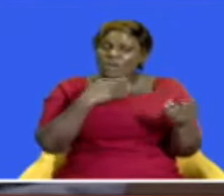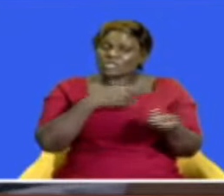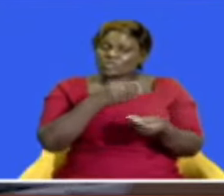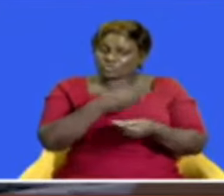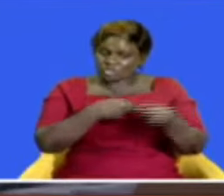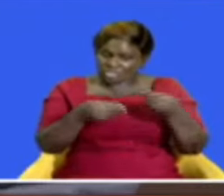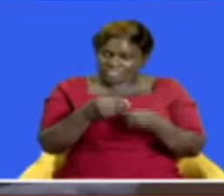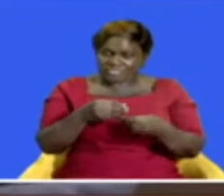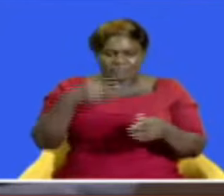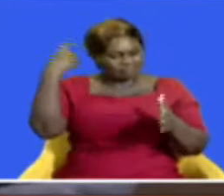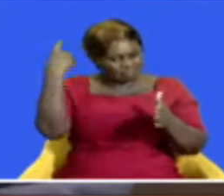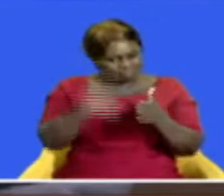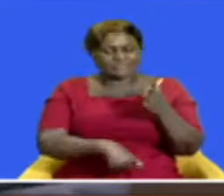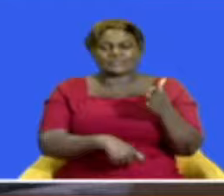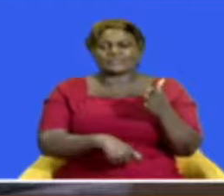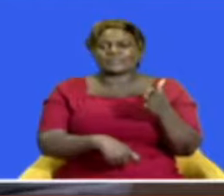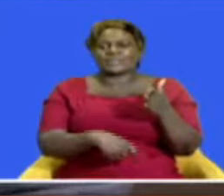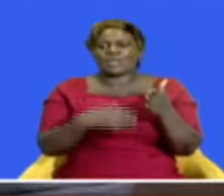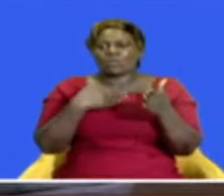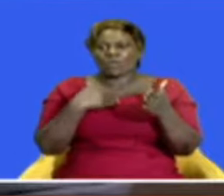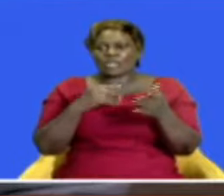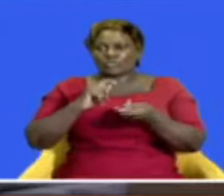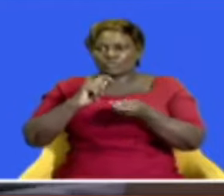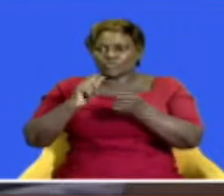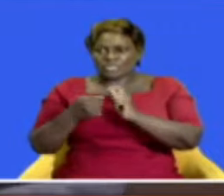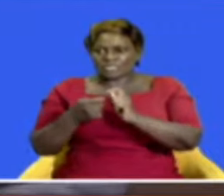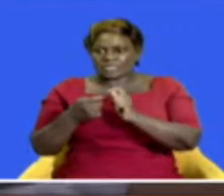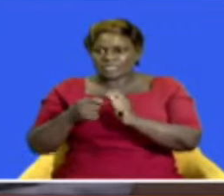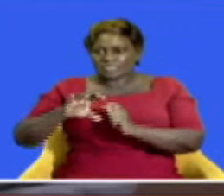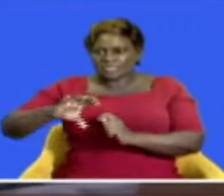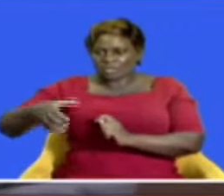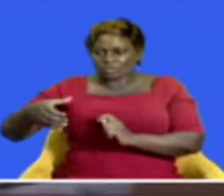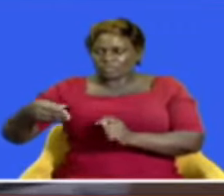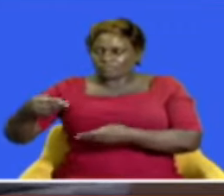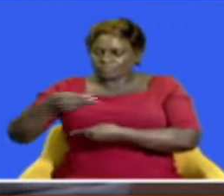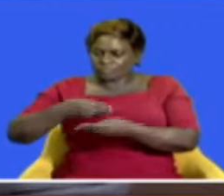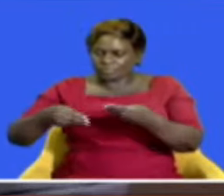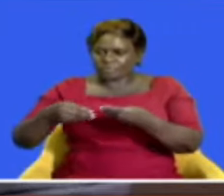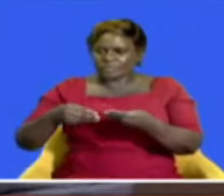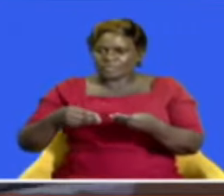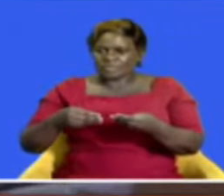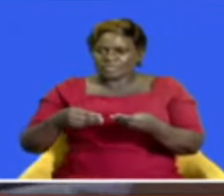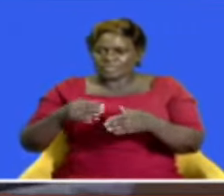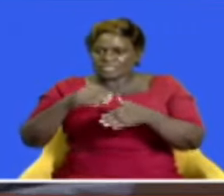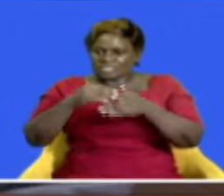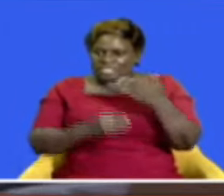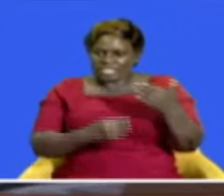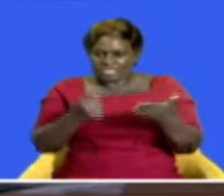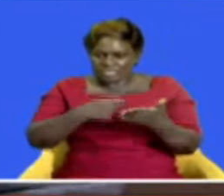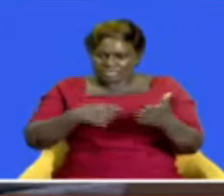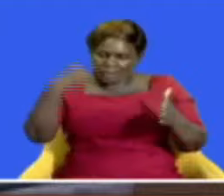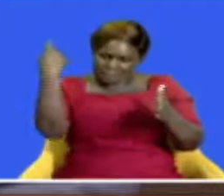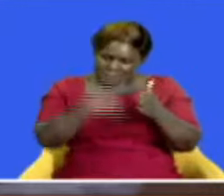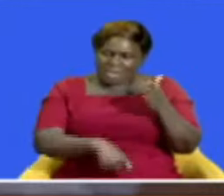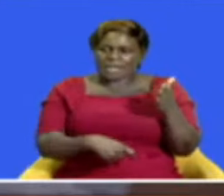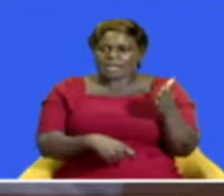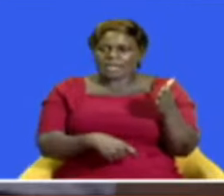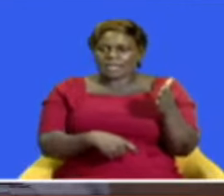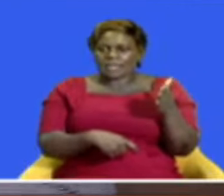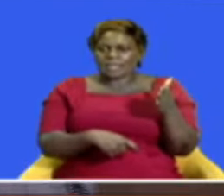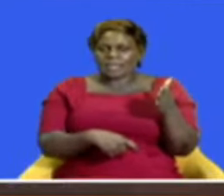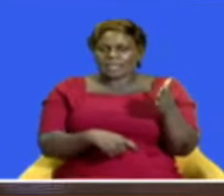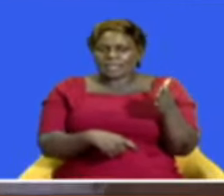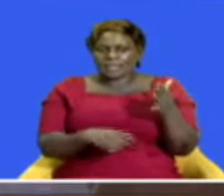kubadilisha, bado inalipishwa. Ukitaka kuhamisha pesa kutoka kwa account kwenda na ingine, inalipishwa. Ukitaka ile check, hata kuandika check, imewekewa ushuru